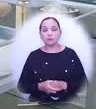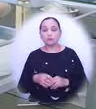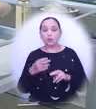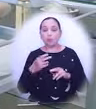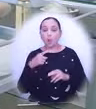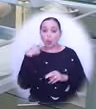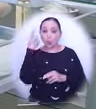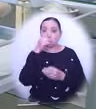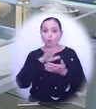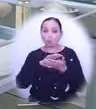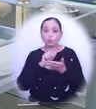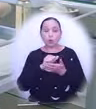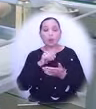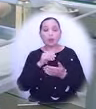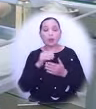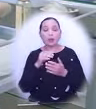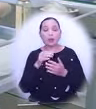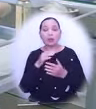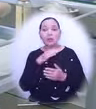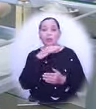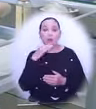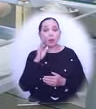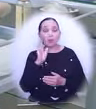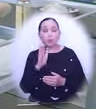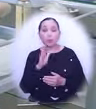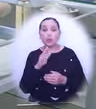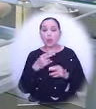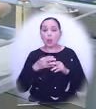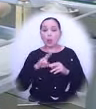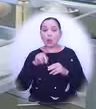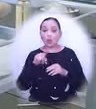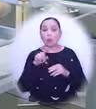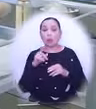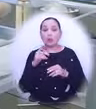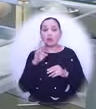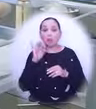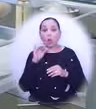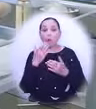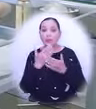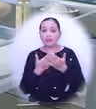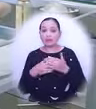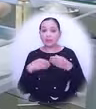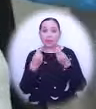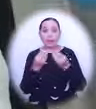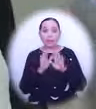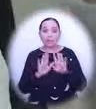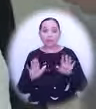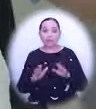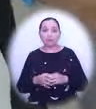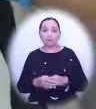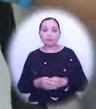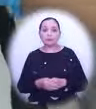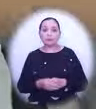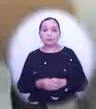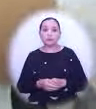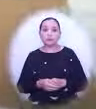Husnbuzarlar juda katta bo'lganda yoki kuperoz yuzlilarga bu niqob tavsiya qilinmaydi.